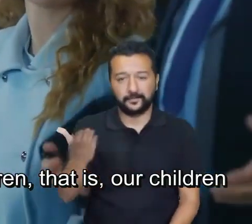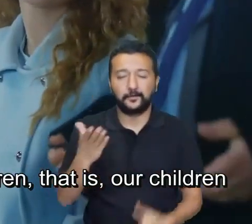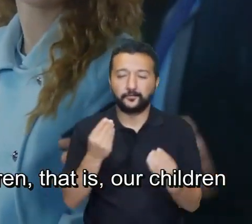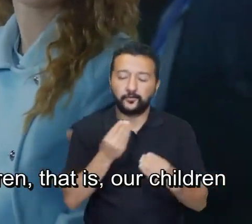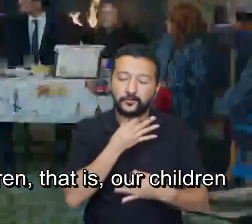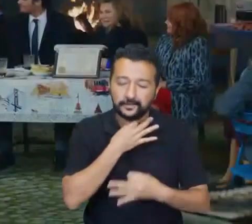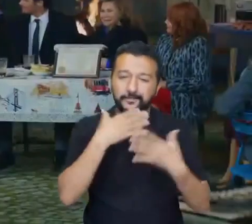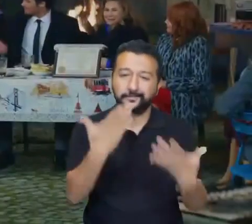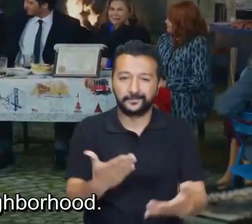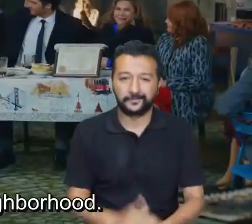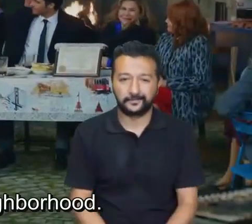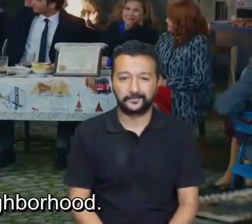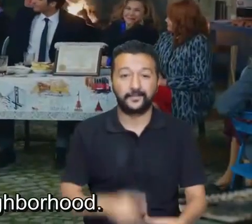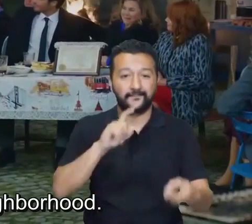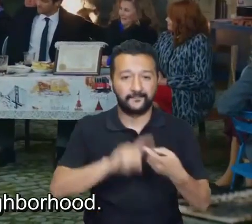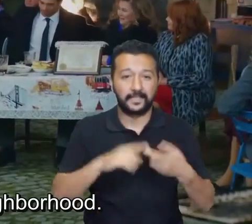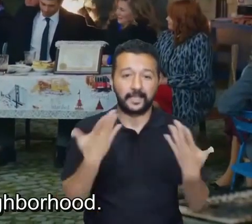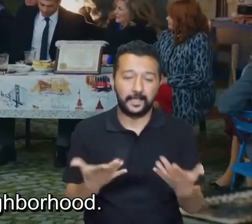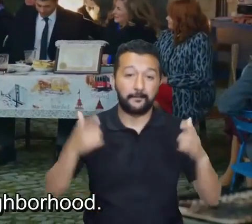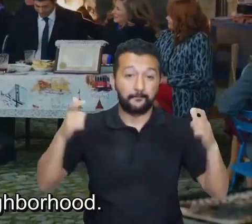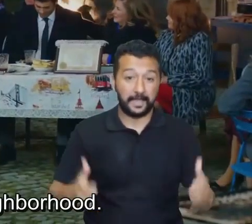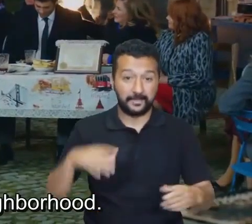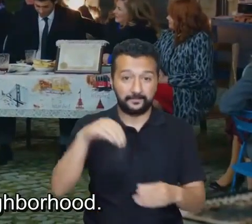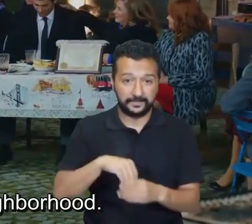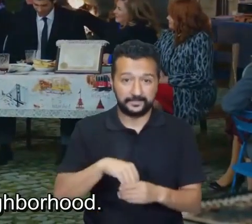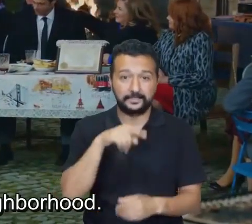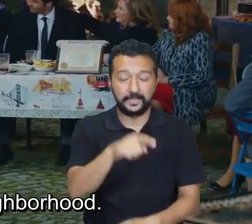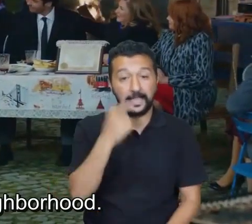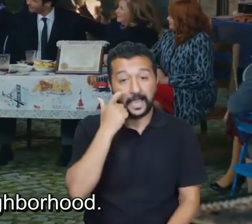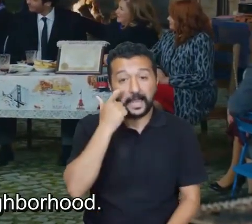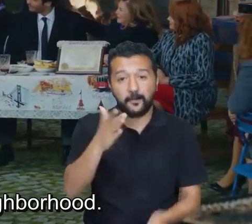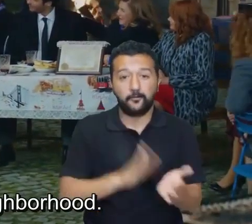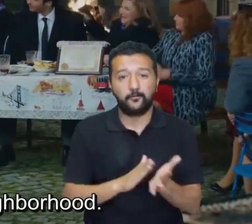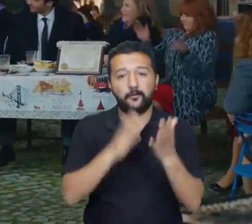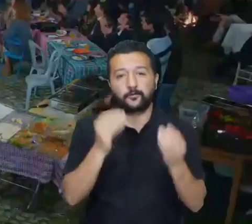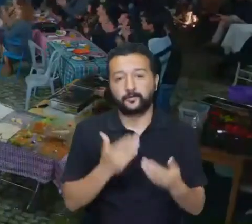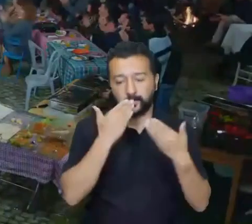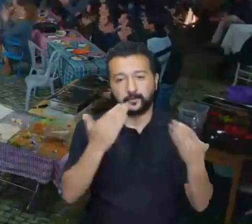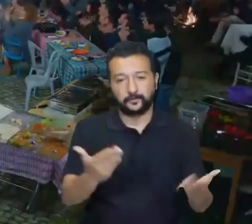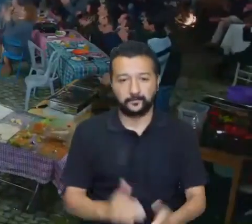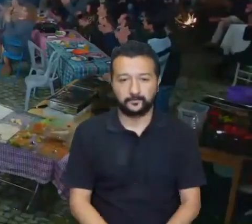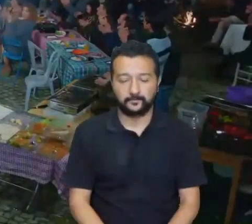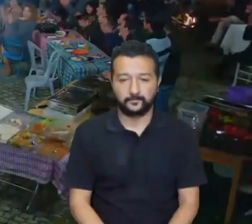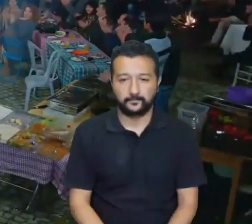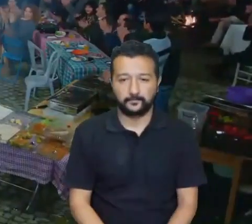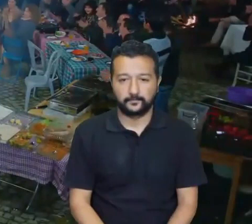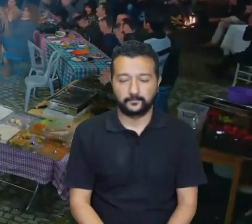çok teşekkür ederim. Ve mahallemiz için hayırlı uğurlu olsun diyorum.